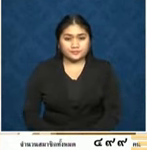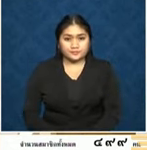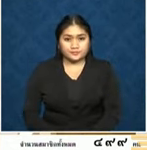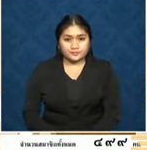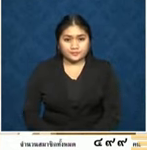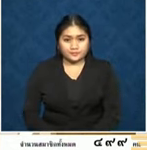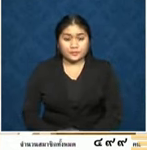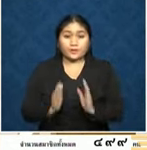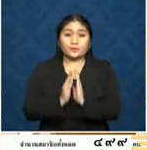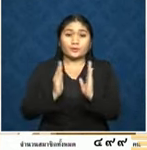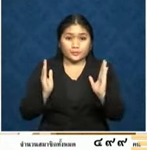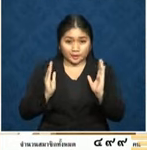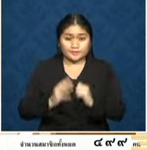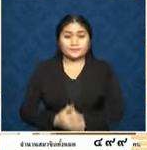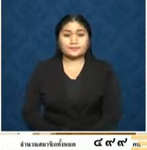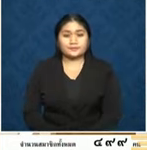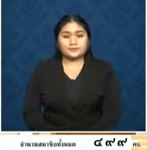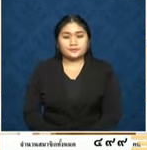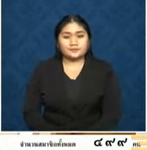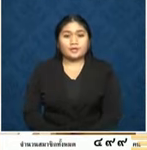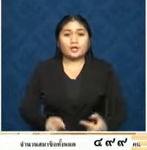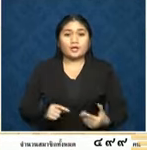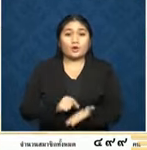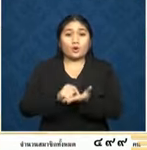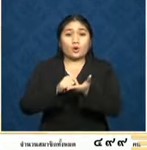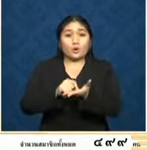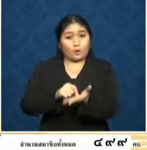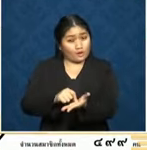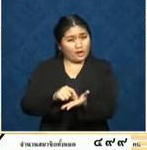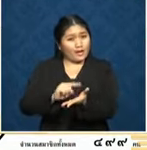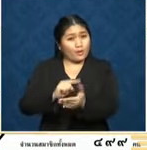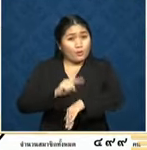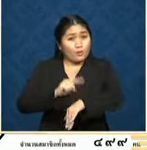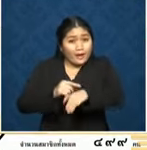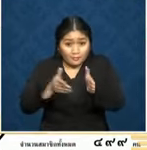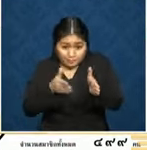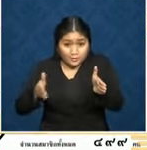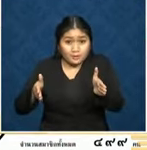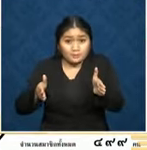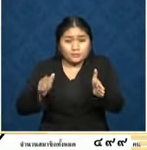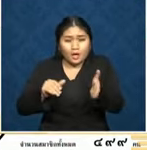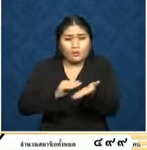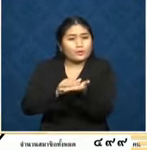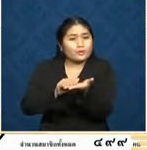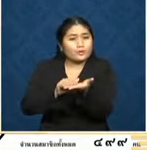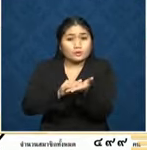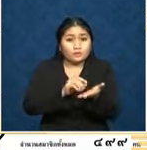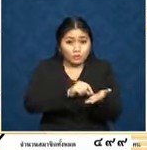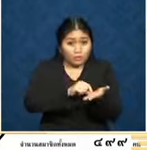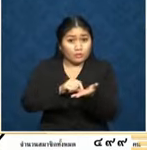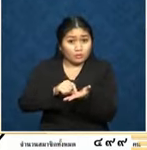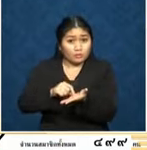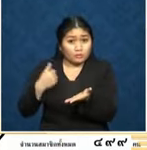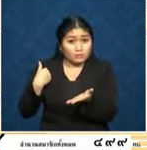ครับขอบคุณมากครับแล้วก็เสนอระยะเวลาใช่ไหมครับขอโทษนะครับต้องเสนอไหมครับ